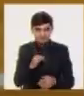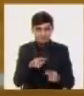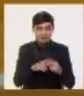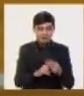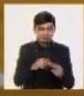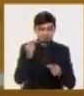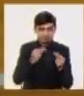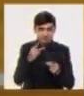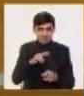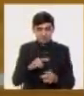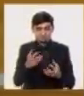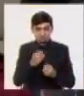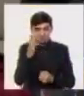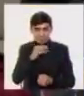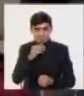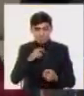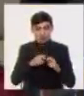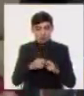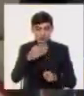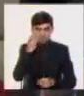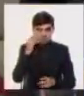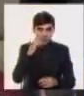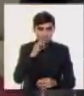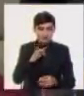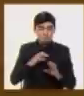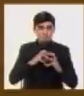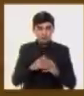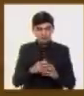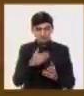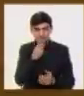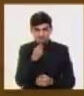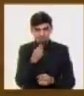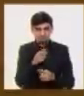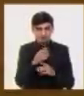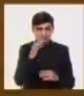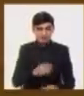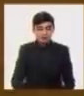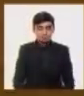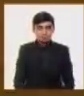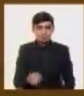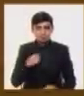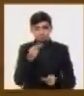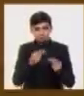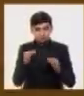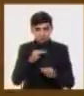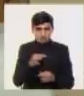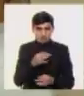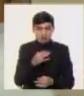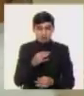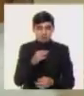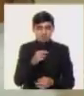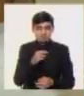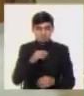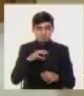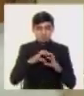искусства позволит людям забыть о проблемах и окунуться в мир красоты. Мы, как художники и галеристы, верим в то, что мир спасет красота.